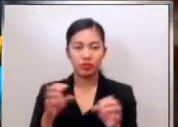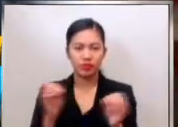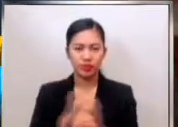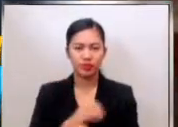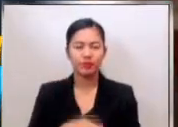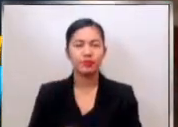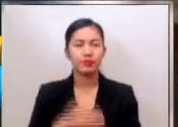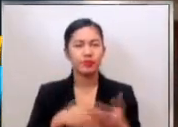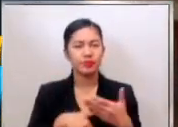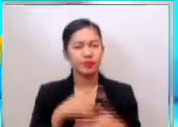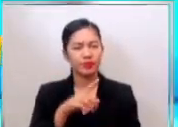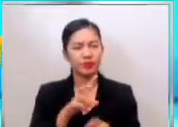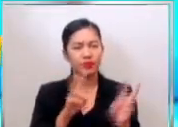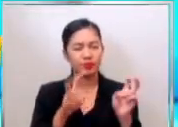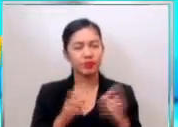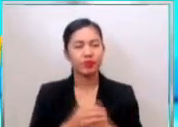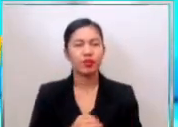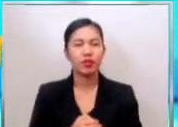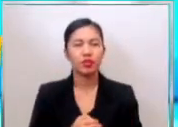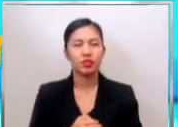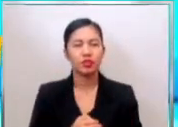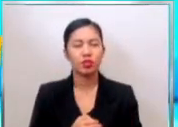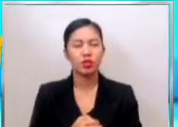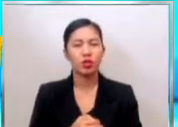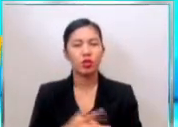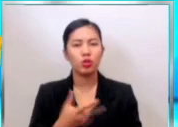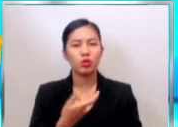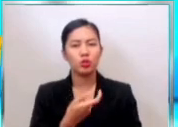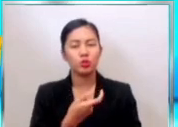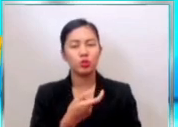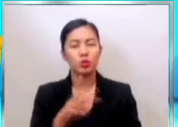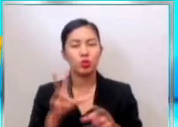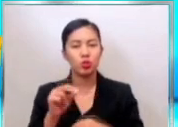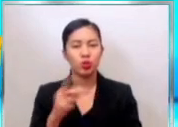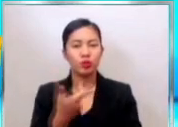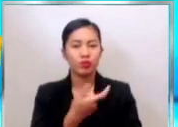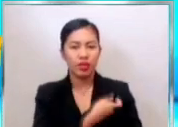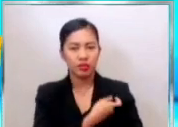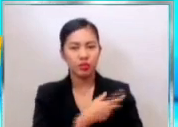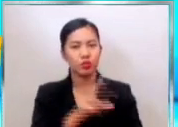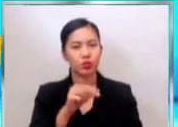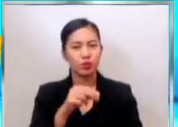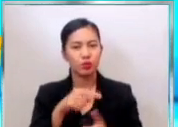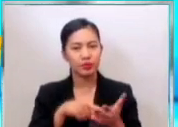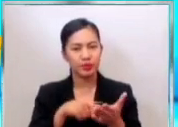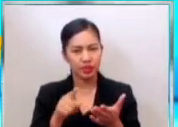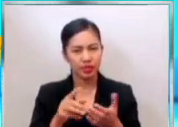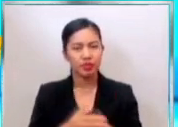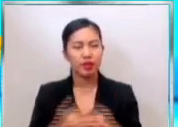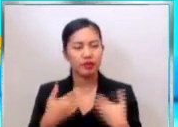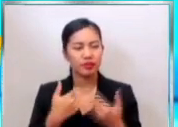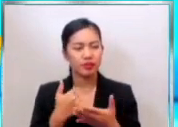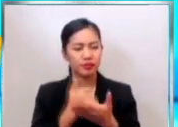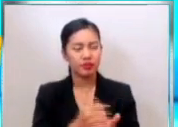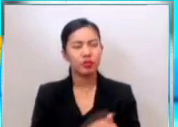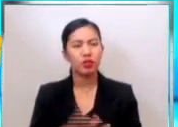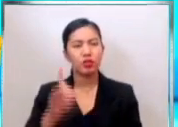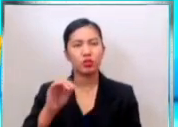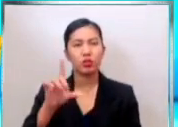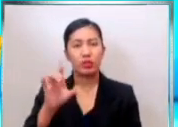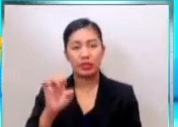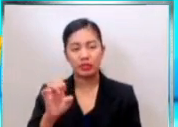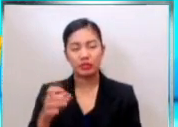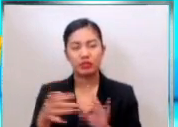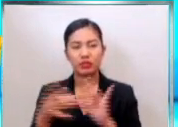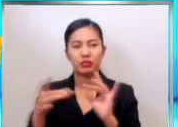work no vaccine no pay na meron din kayong tinutulungan na ganoon, ang sinasabi kasi ng Dolly sa aking huling panayam